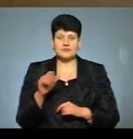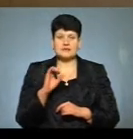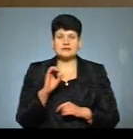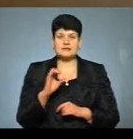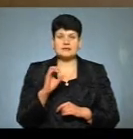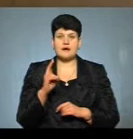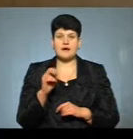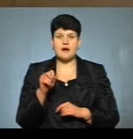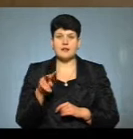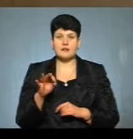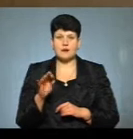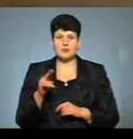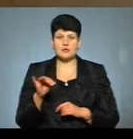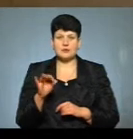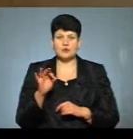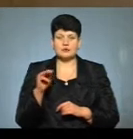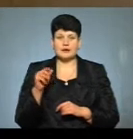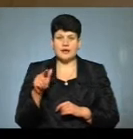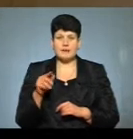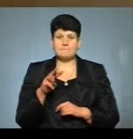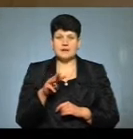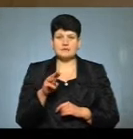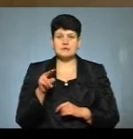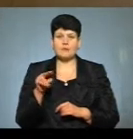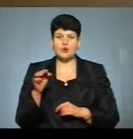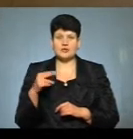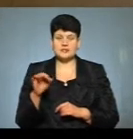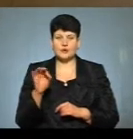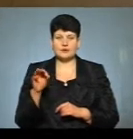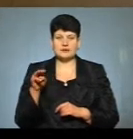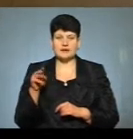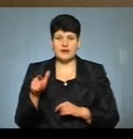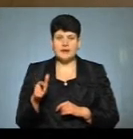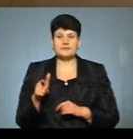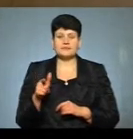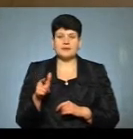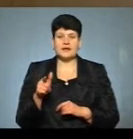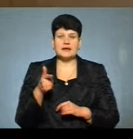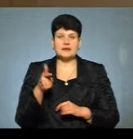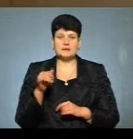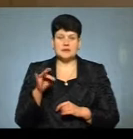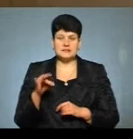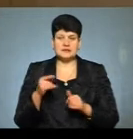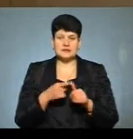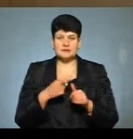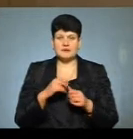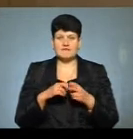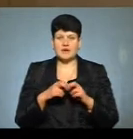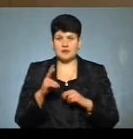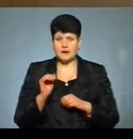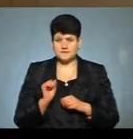Скалоподільський ОТГ, Мельницеподільський ОТГ і в Підволочиській ОТГ гімназії імені Івана Франка.